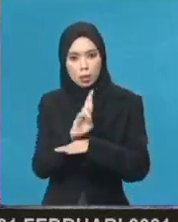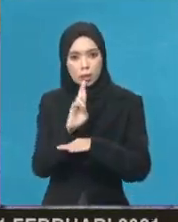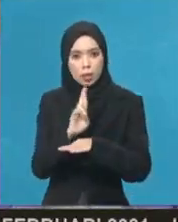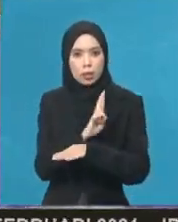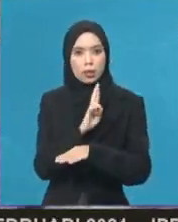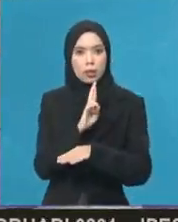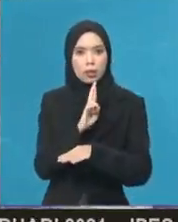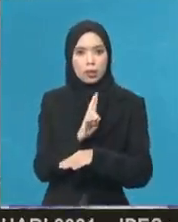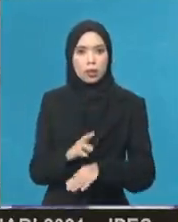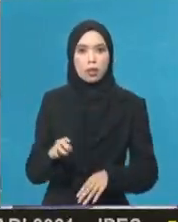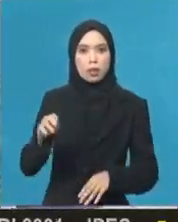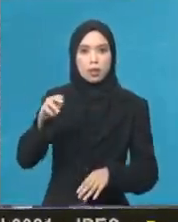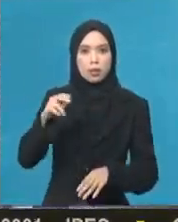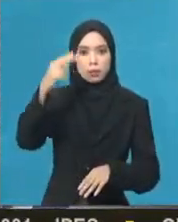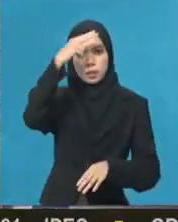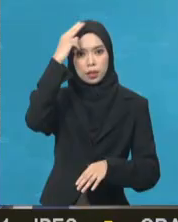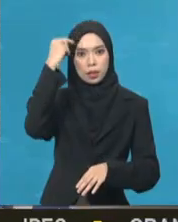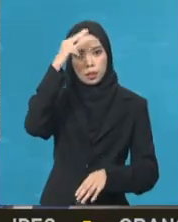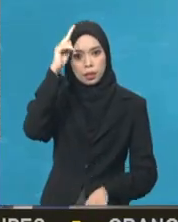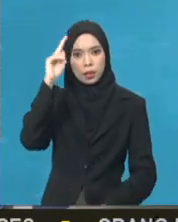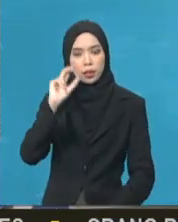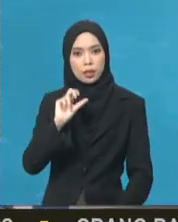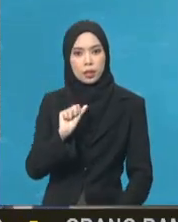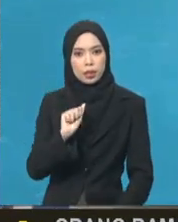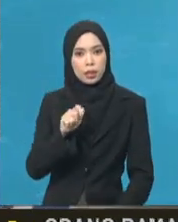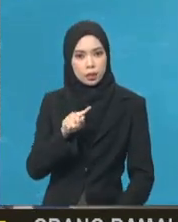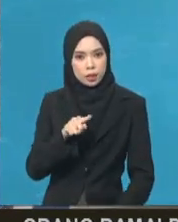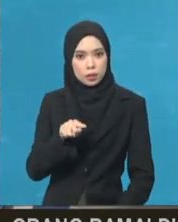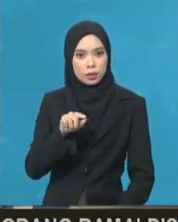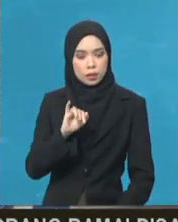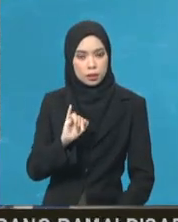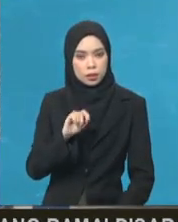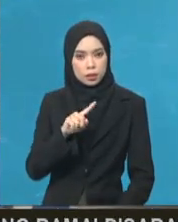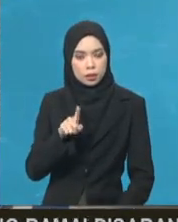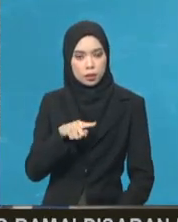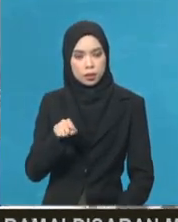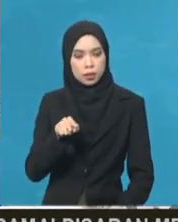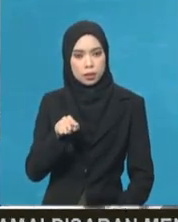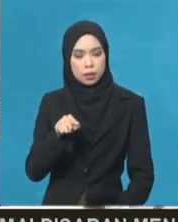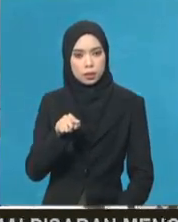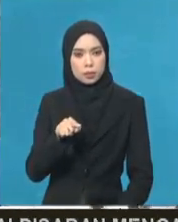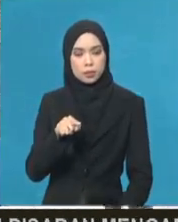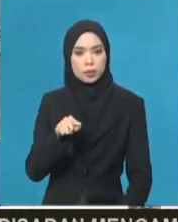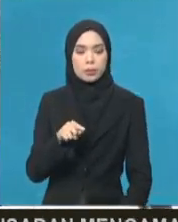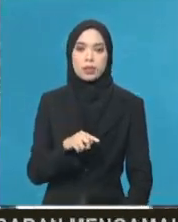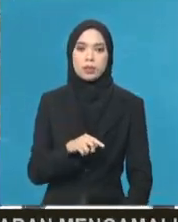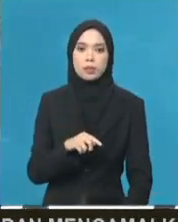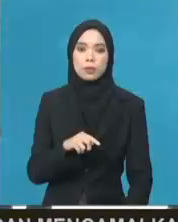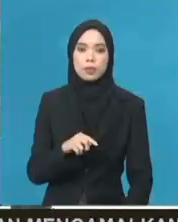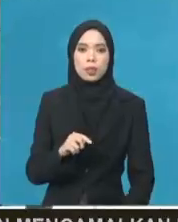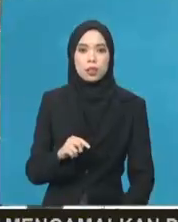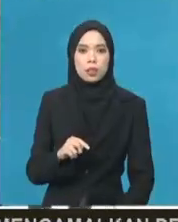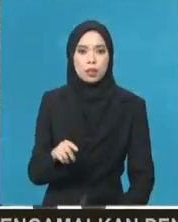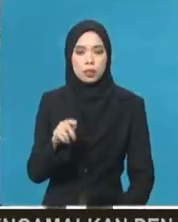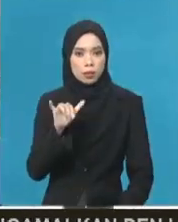amat Mulia pengiran dealergadget Rio shahibuna jabah gr-an anak Haji Abdul Aziz bin Pangeran Jayanegara kegeeran Haji Abu